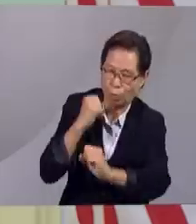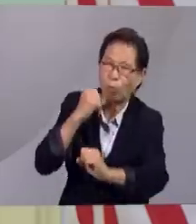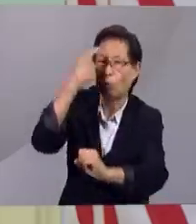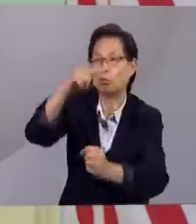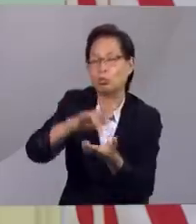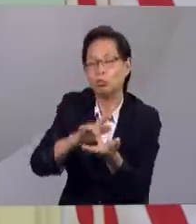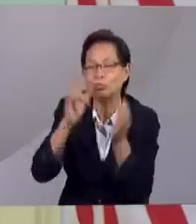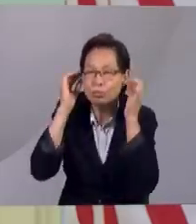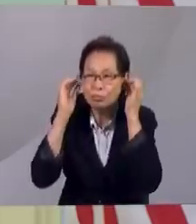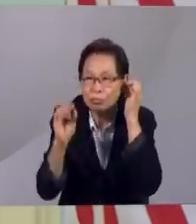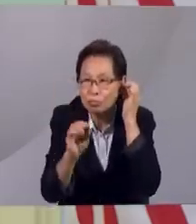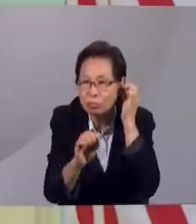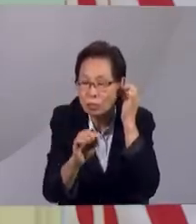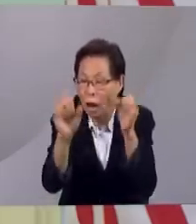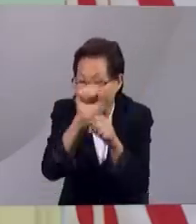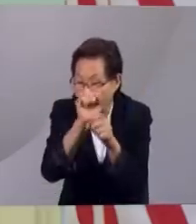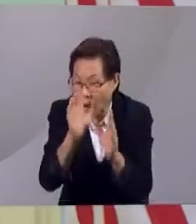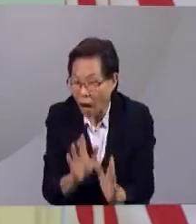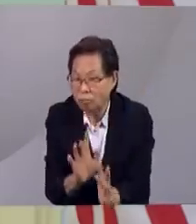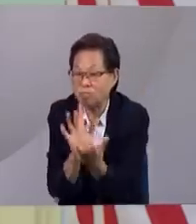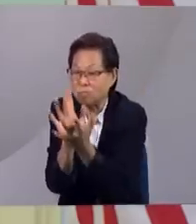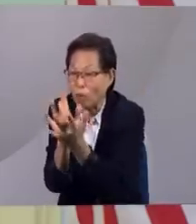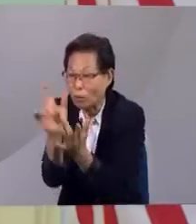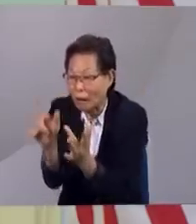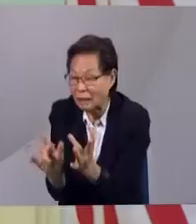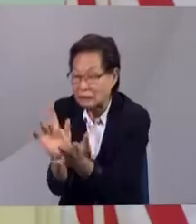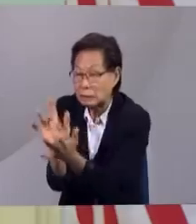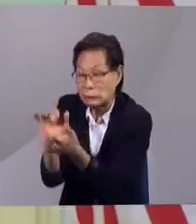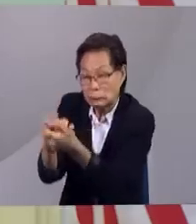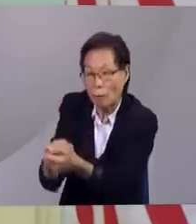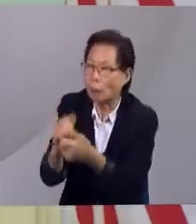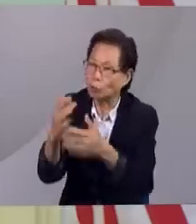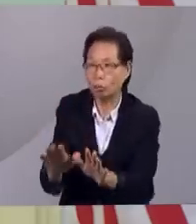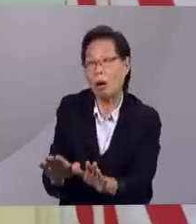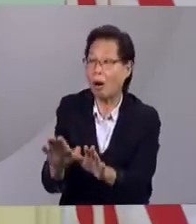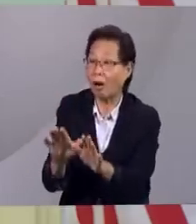rawatan. Pekerja yang mempunyai kontak rapat juga telah pun dikuarantin.